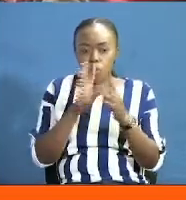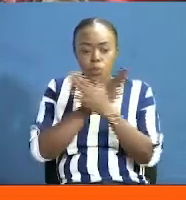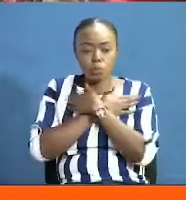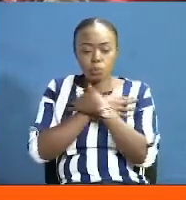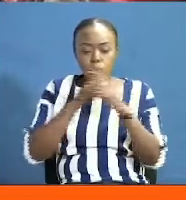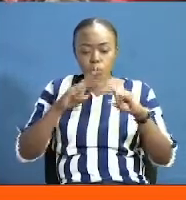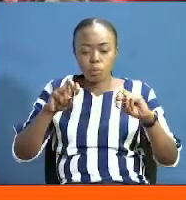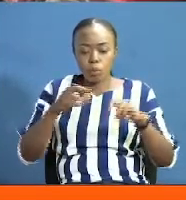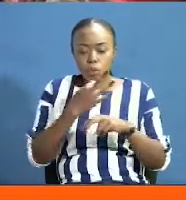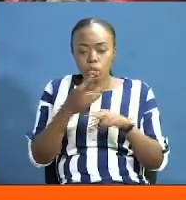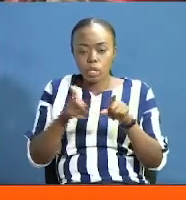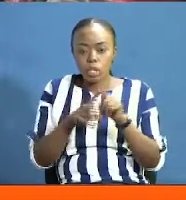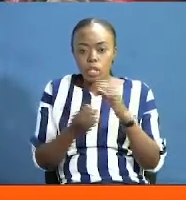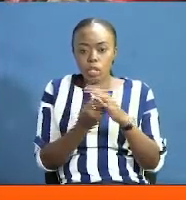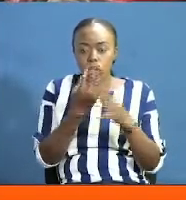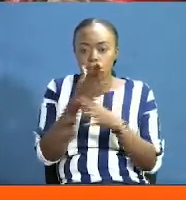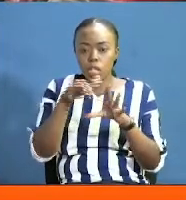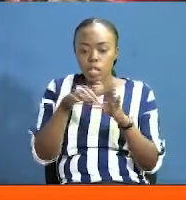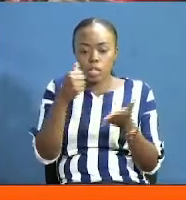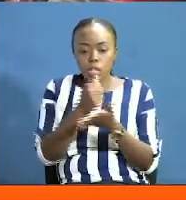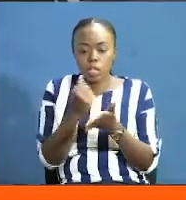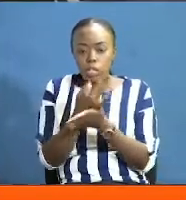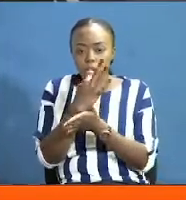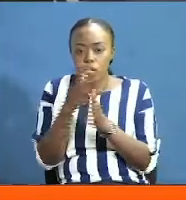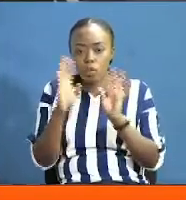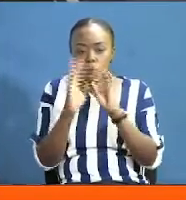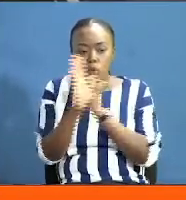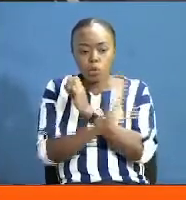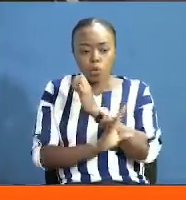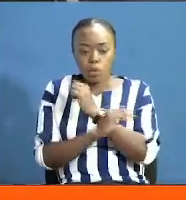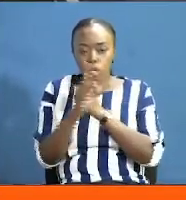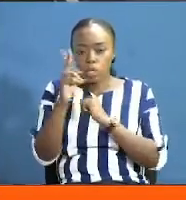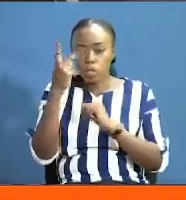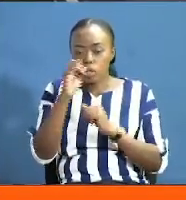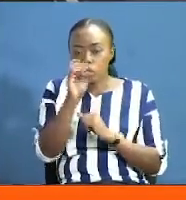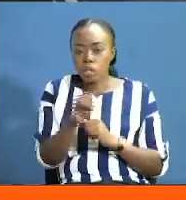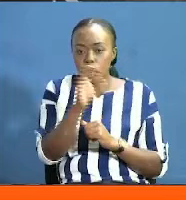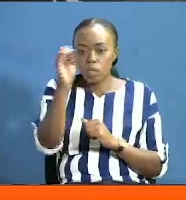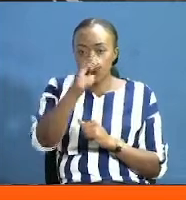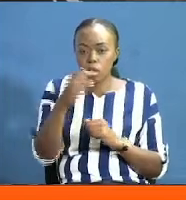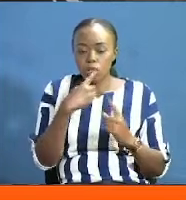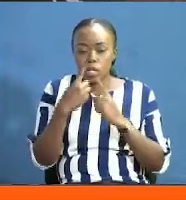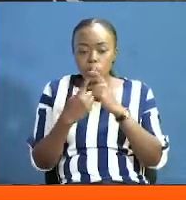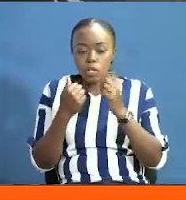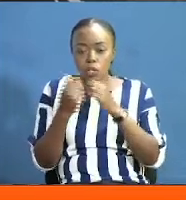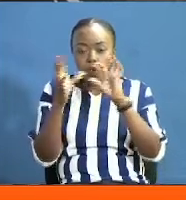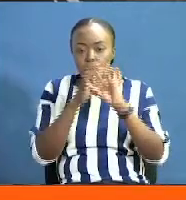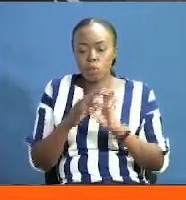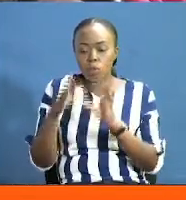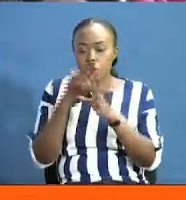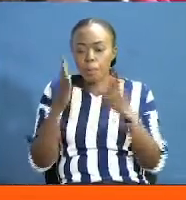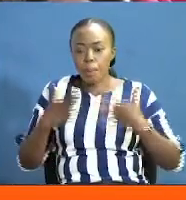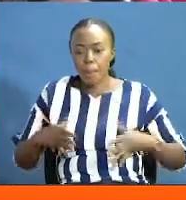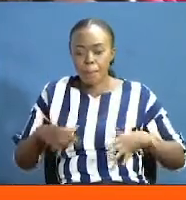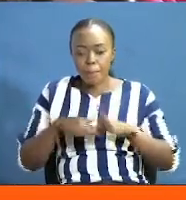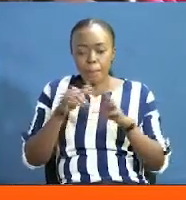mandu. Mkaguzi wa mizani na vipimo katika ofisi ya mipaka ya kimataifa ya Kenya, Joseph Rotich, alisema ushirika